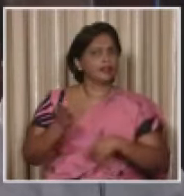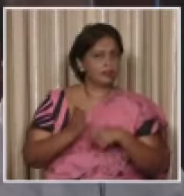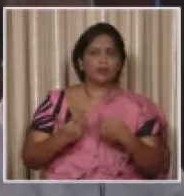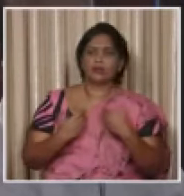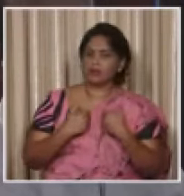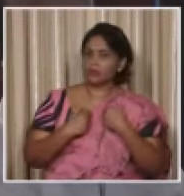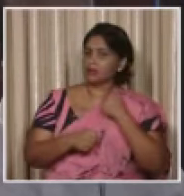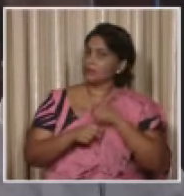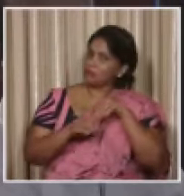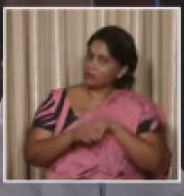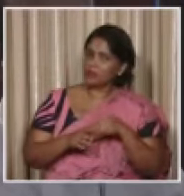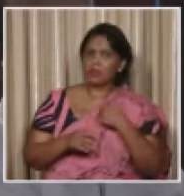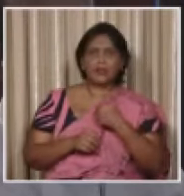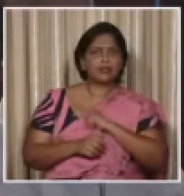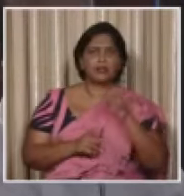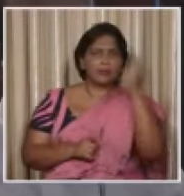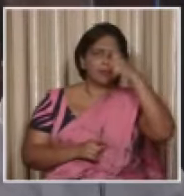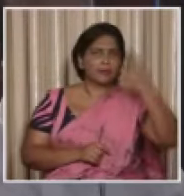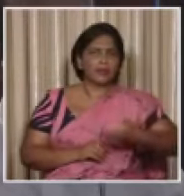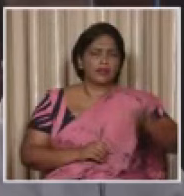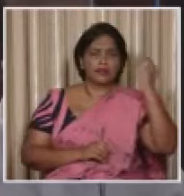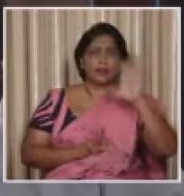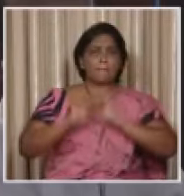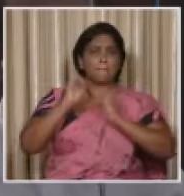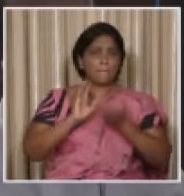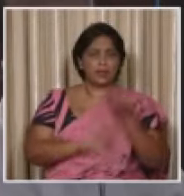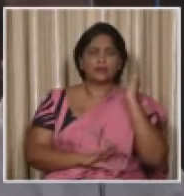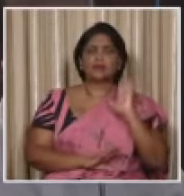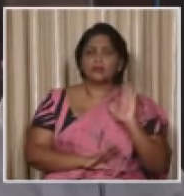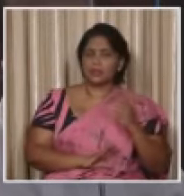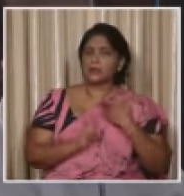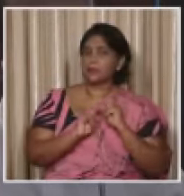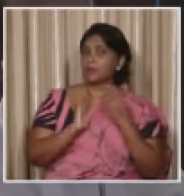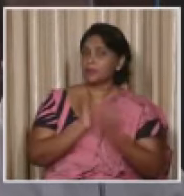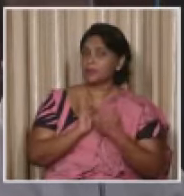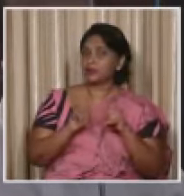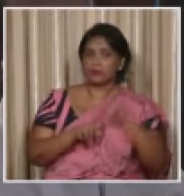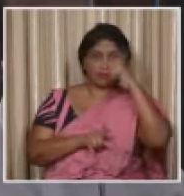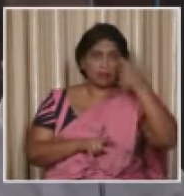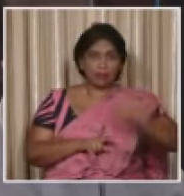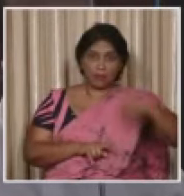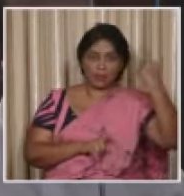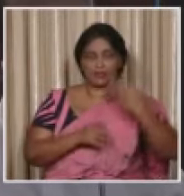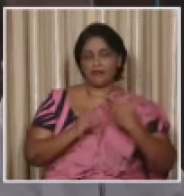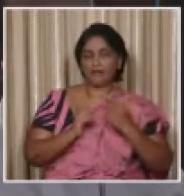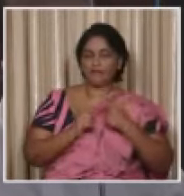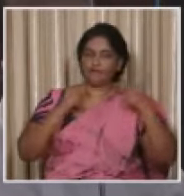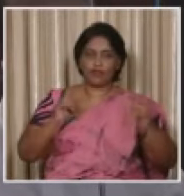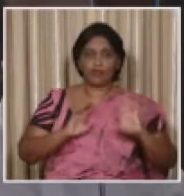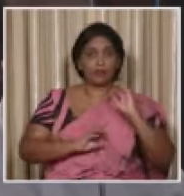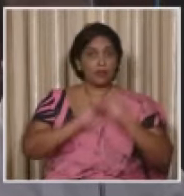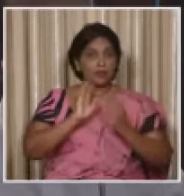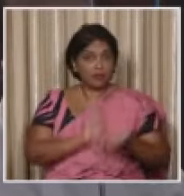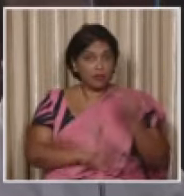අපේ ආණ්ඩුවේ හෝ අපේ කැමැත්තකින් නෙමෙයි පඩි වැඩි කරගත්ත ප්‍රතිශතය වැඩිපුර ඒ නිසා අපි ප්‍රතිපත්තියක් ඉදිරියට පඩි වැඩි කිරීමට විරුද්ධ නැහැ හැබැයි ප්‍රතිශතයක්